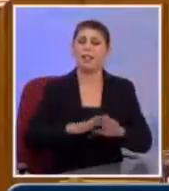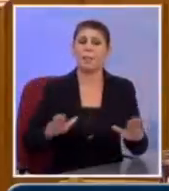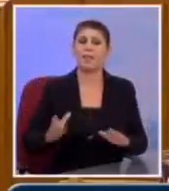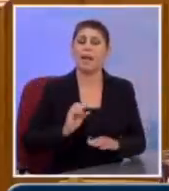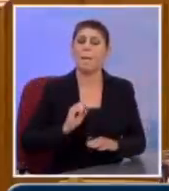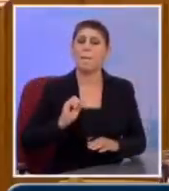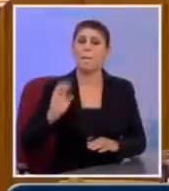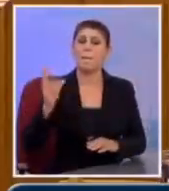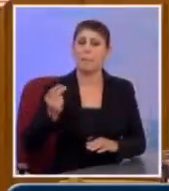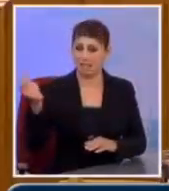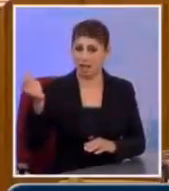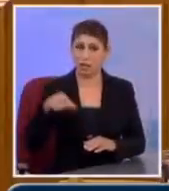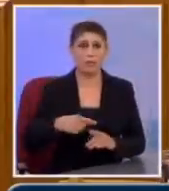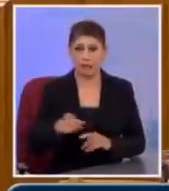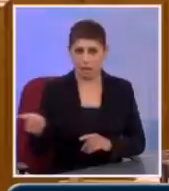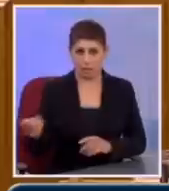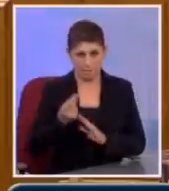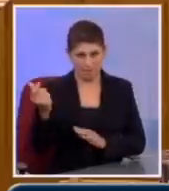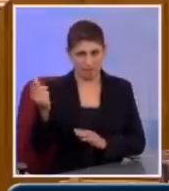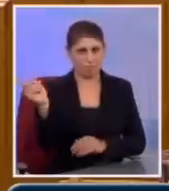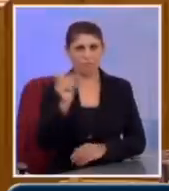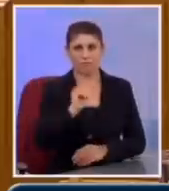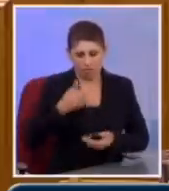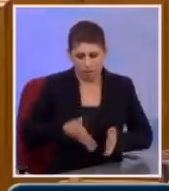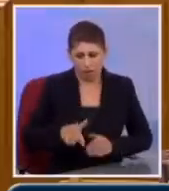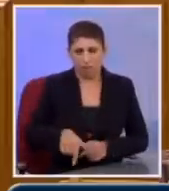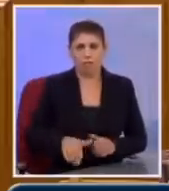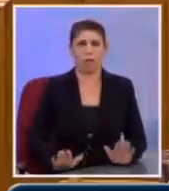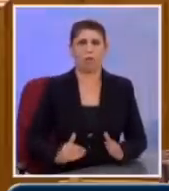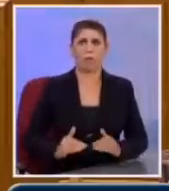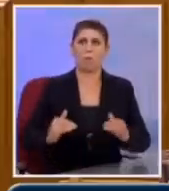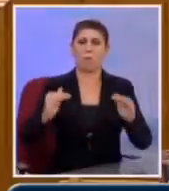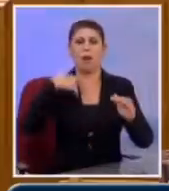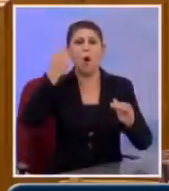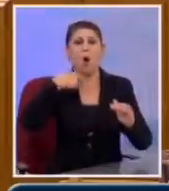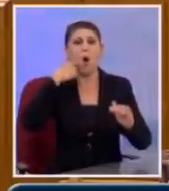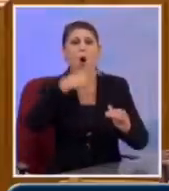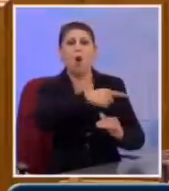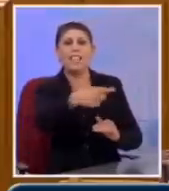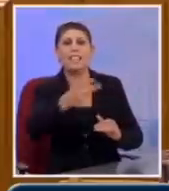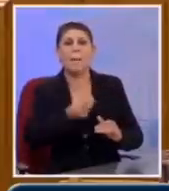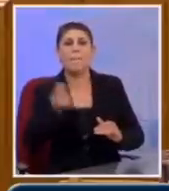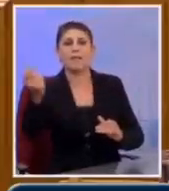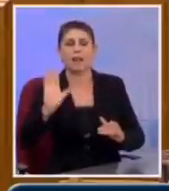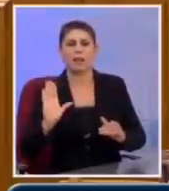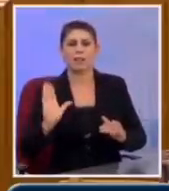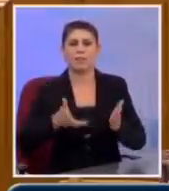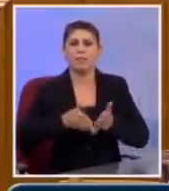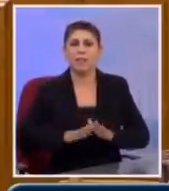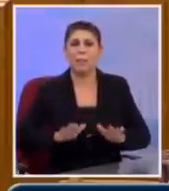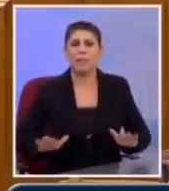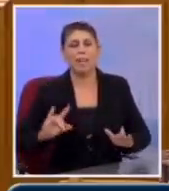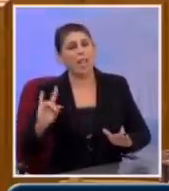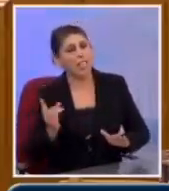μεταναστών μετανάστες? Δεν είναι μετανάστες. Οι γονείς τους είναι μετανάστες. Τα παιδιά